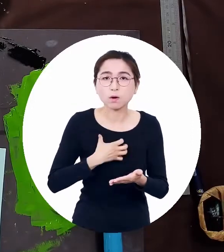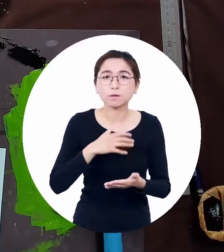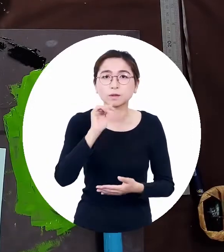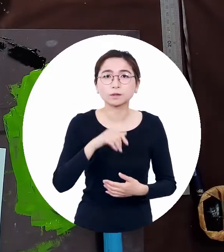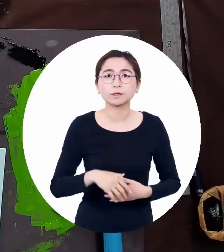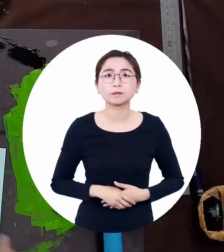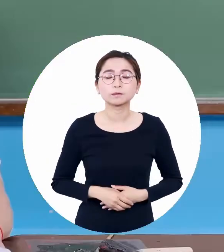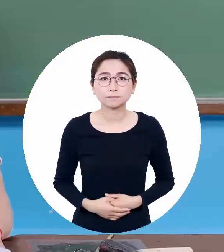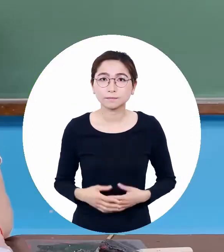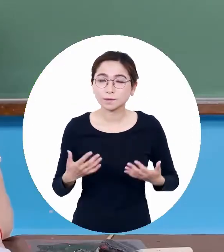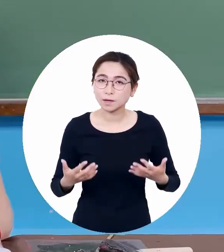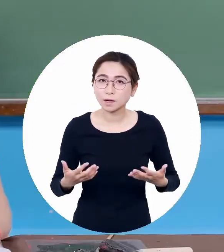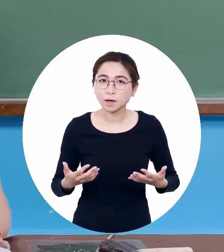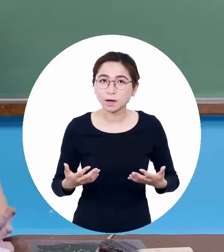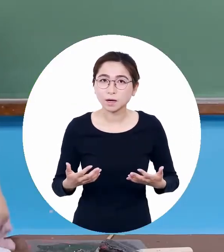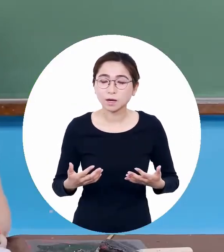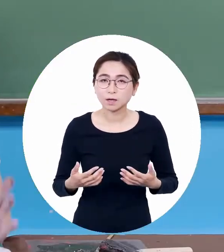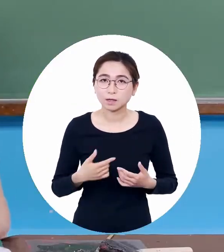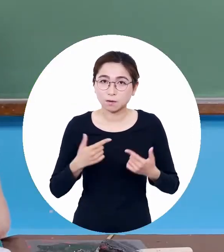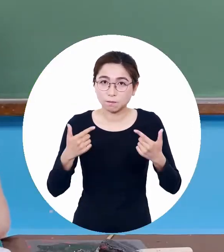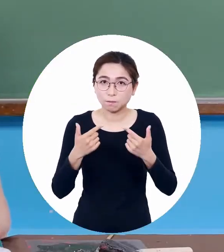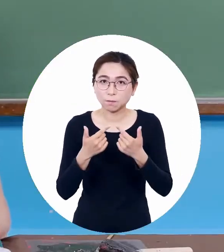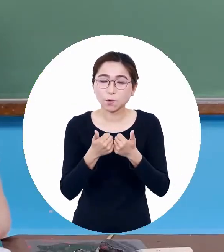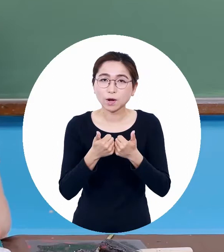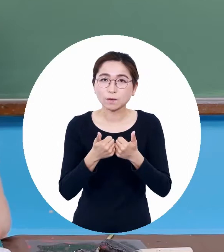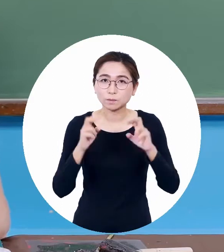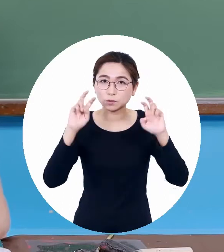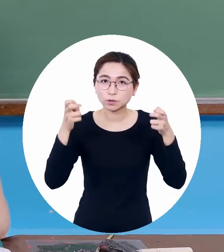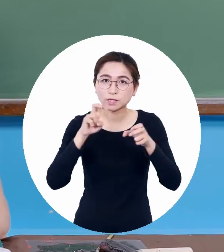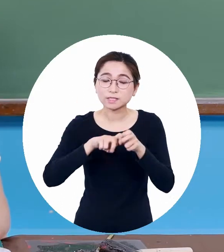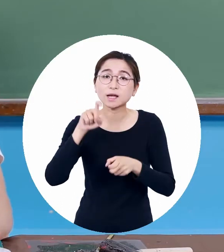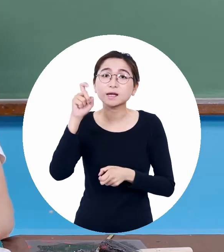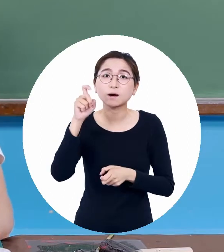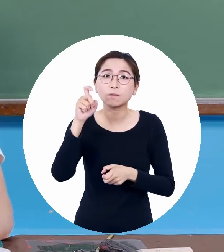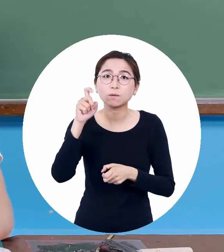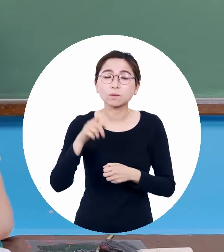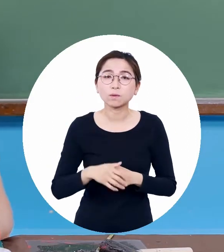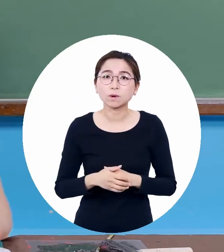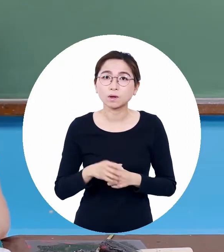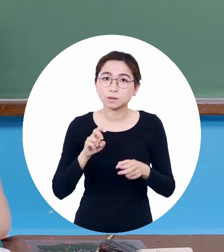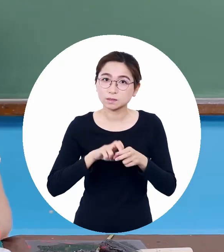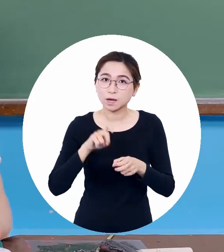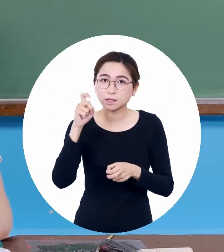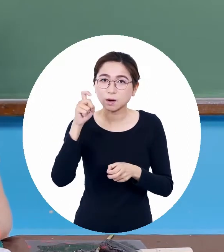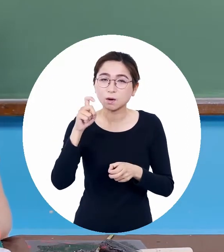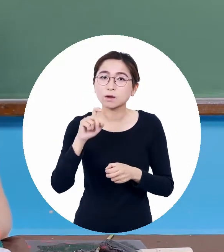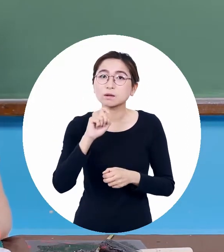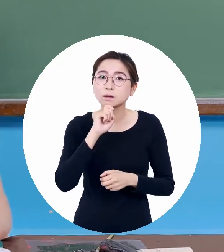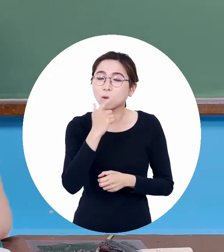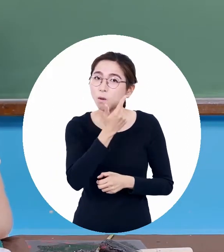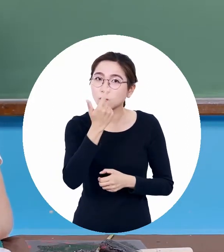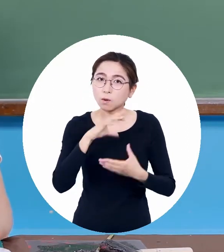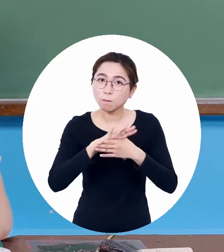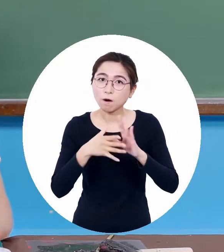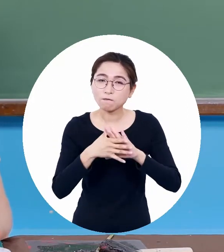最 perfect 嗰張咯。咁因為今次我哋會配合西九嗰個主題啦。咁我西九咧有好多文化